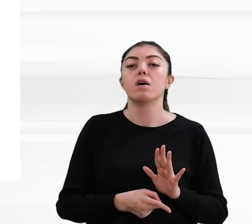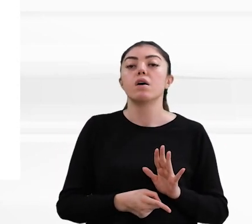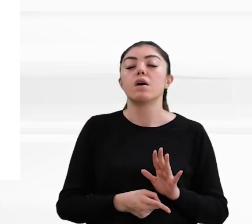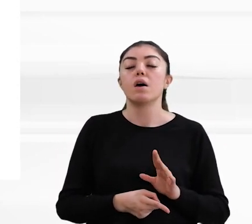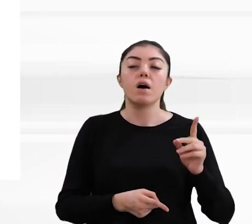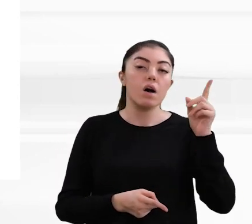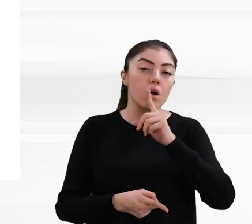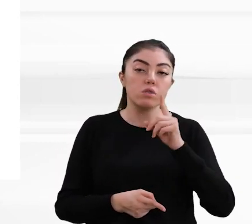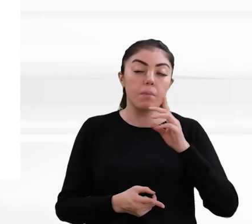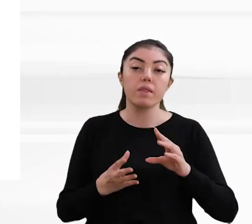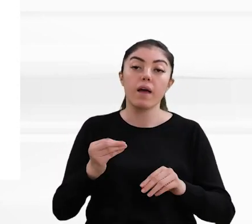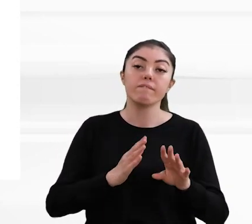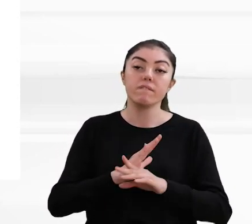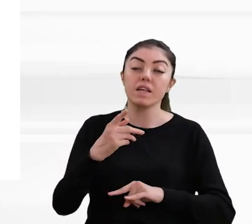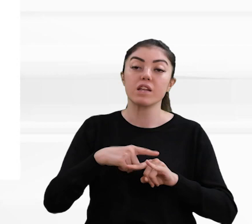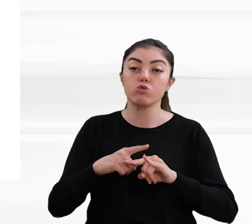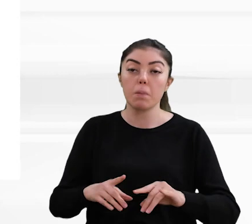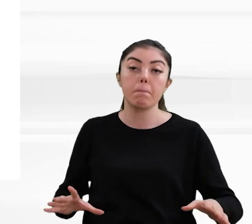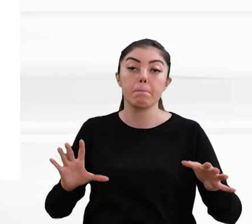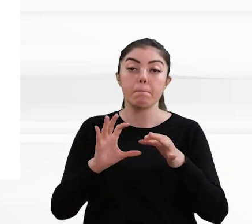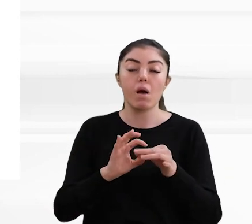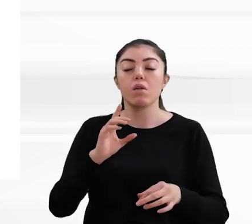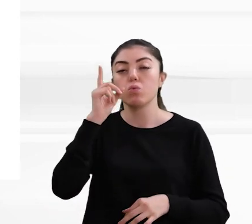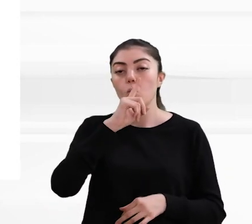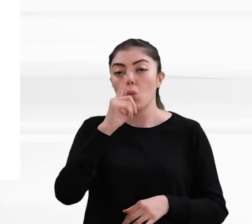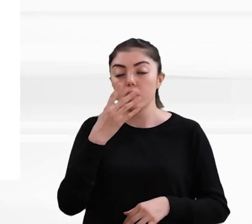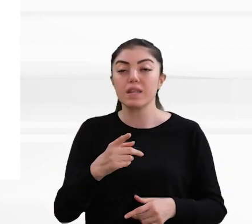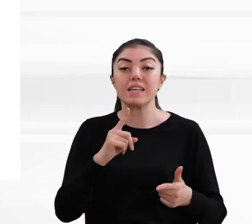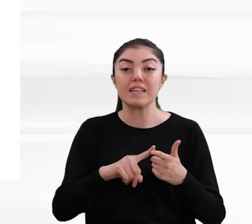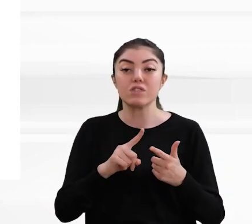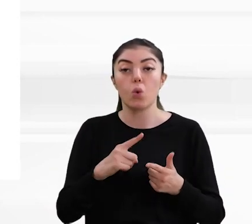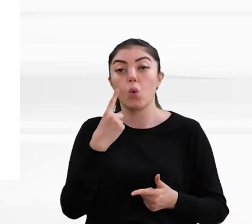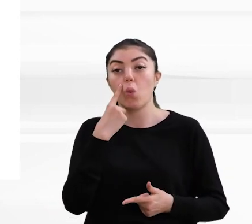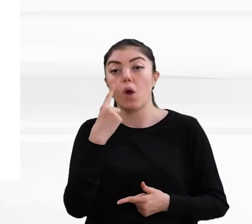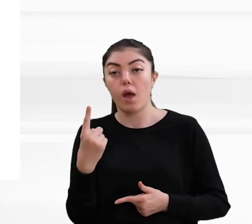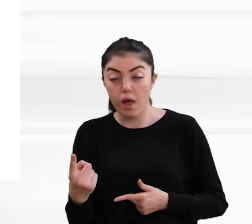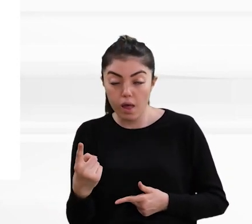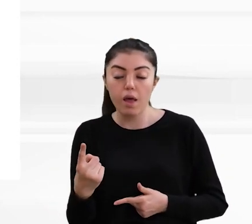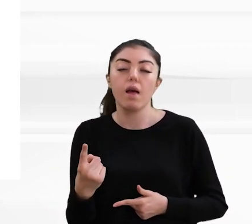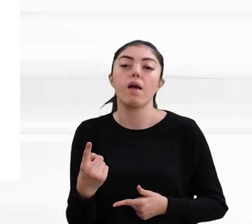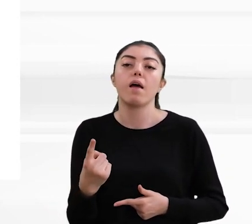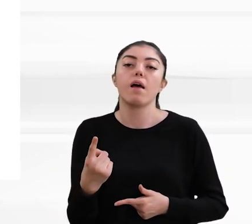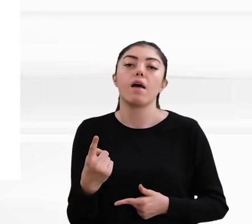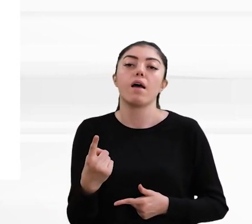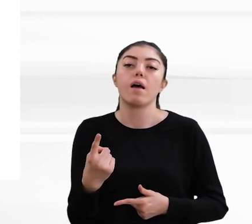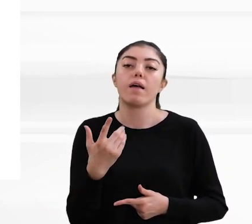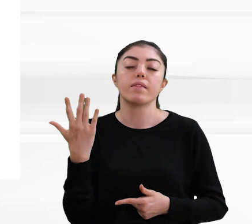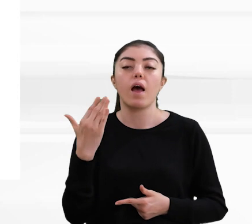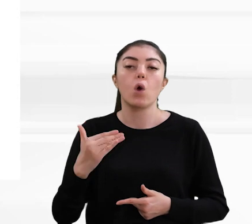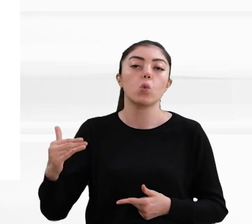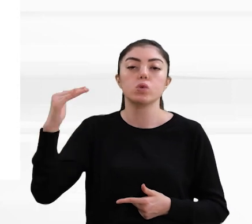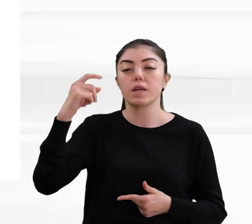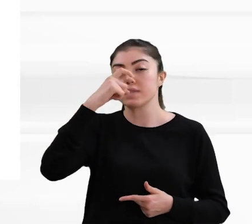bir de ya da daha fazla ise daha çok Hidrojen bağı bulunduracağı için ikinciye göre bakıp ikinciye göre